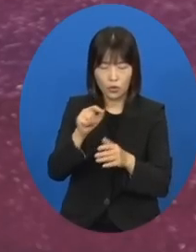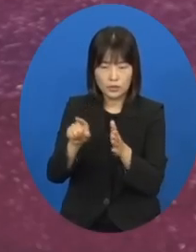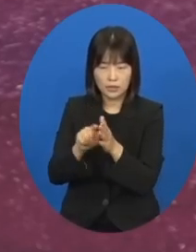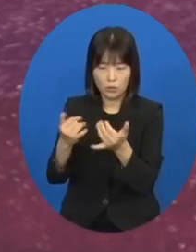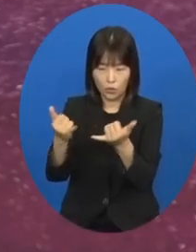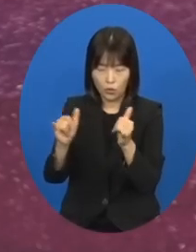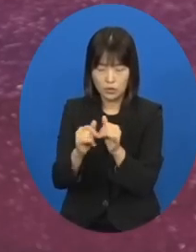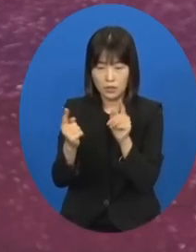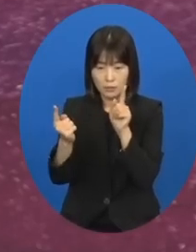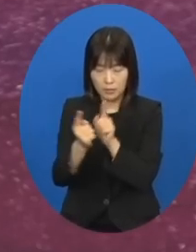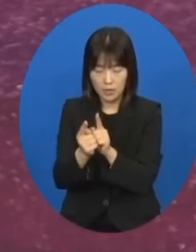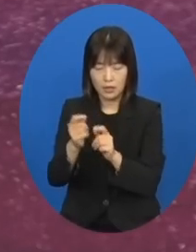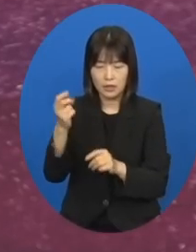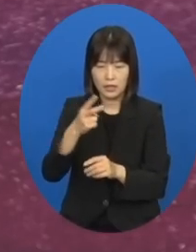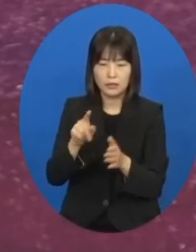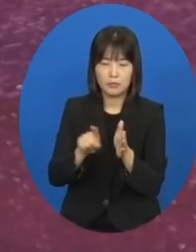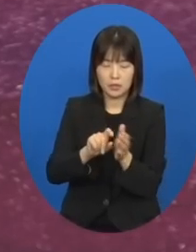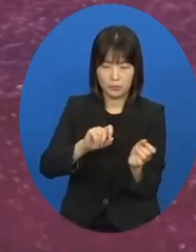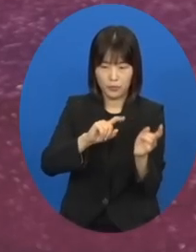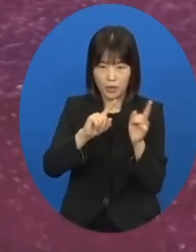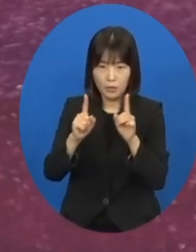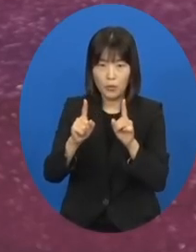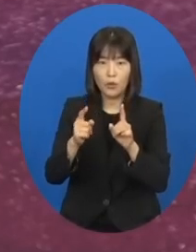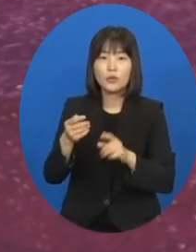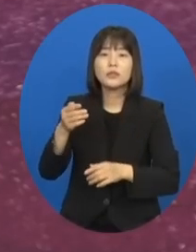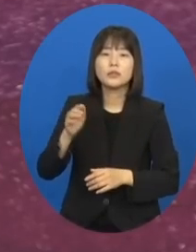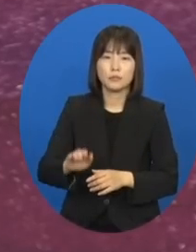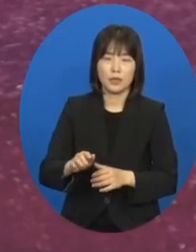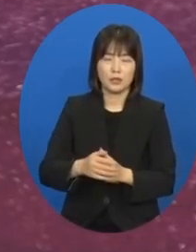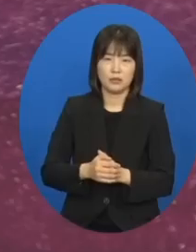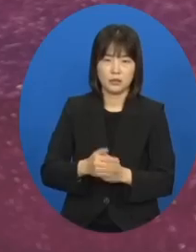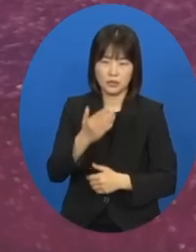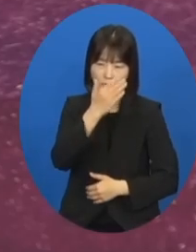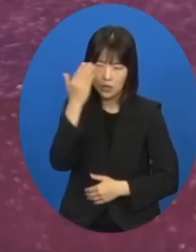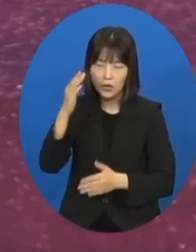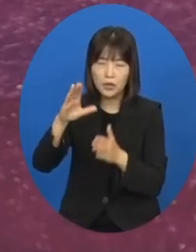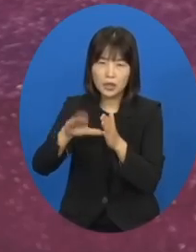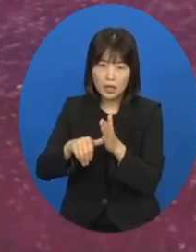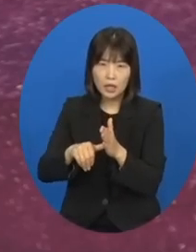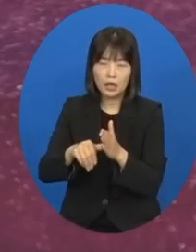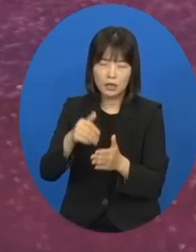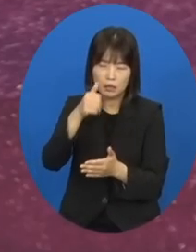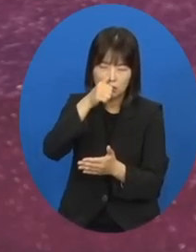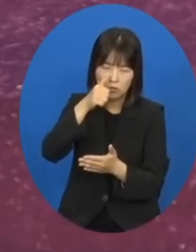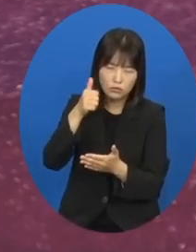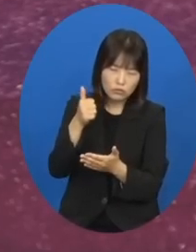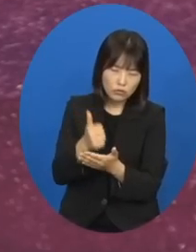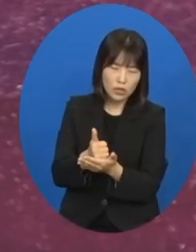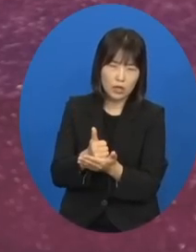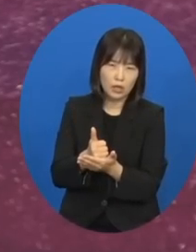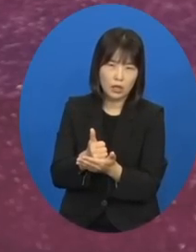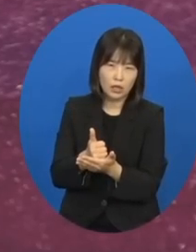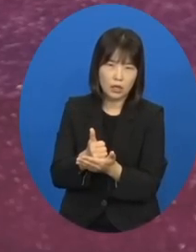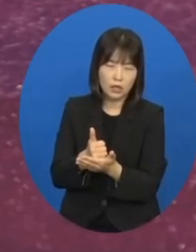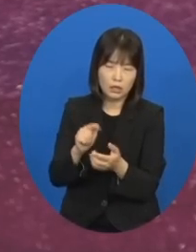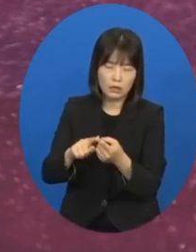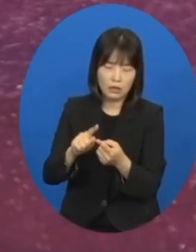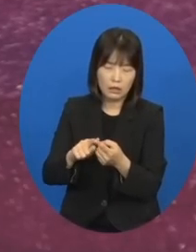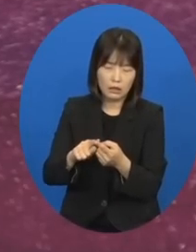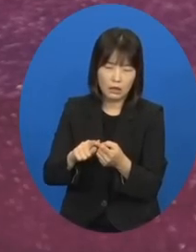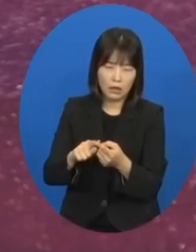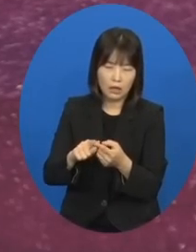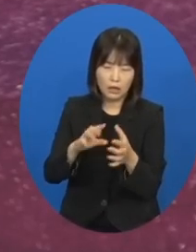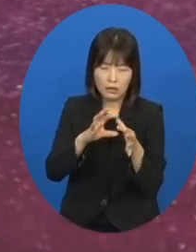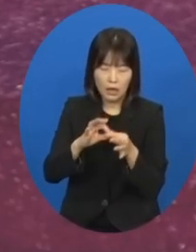만나고 다시 믿음을 회복했지만 그 청년 시절에 지었던 그 죄에 대한 것은 이건 잊을 수가 없다는 거예요